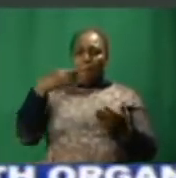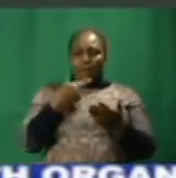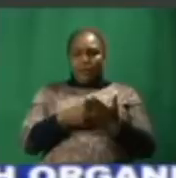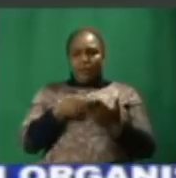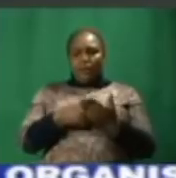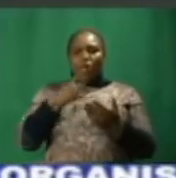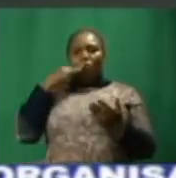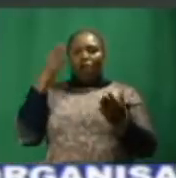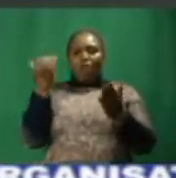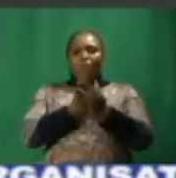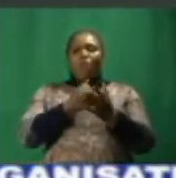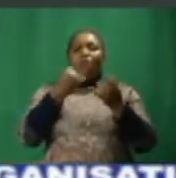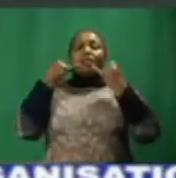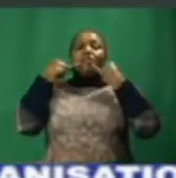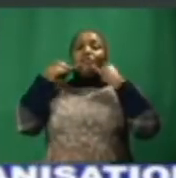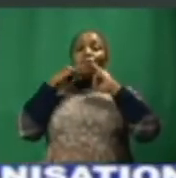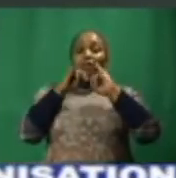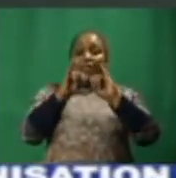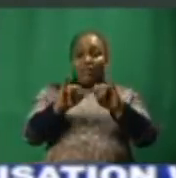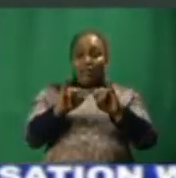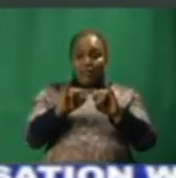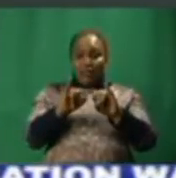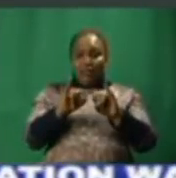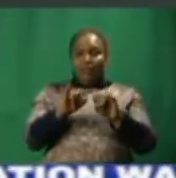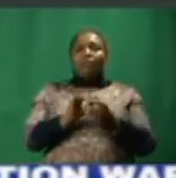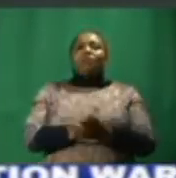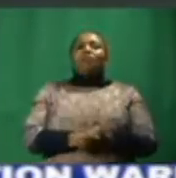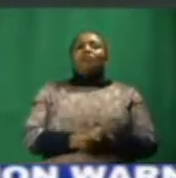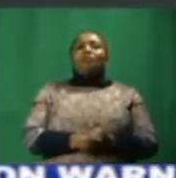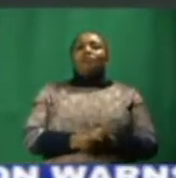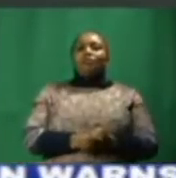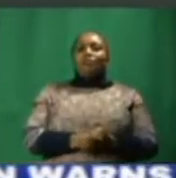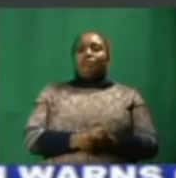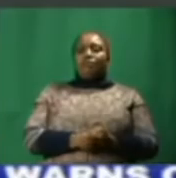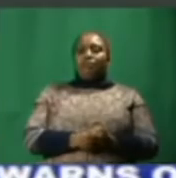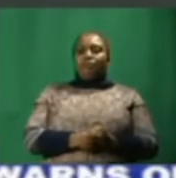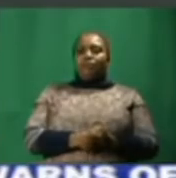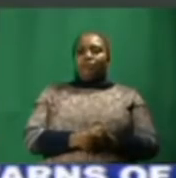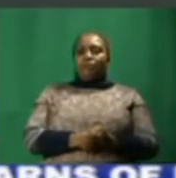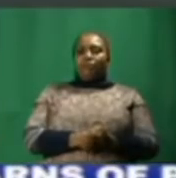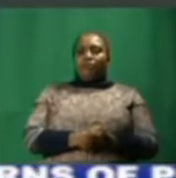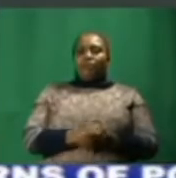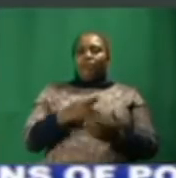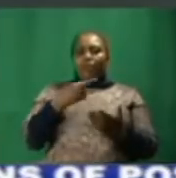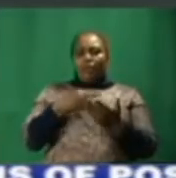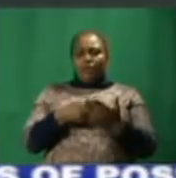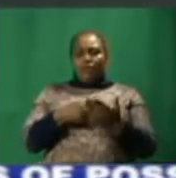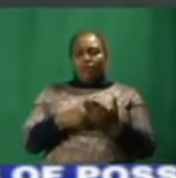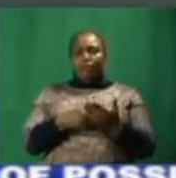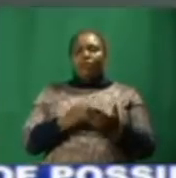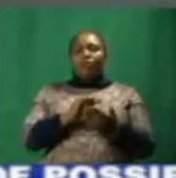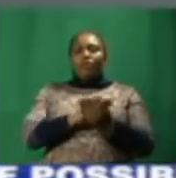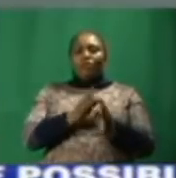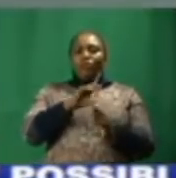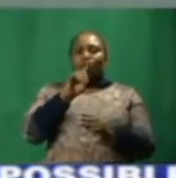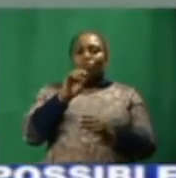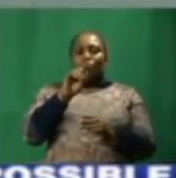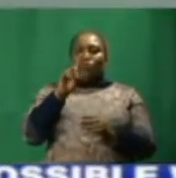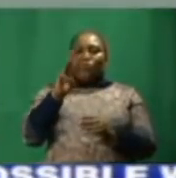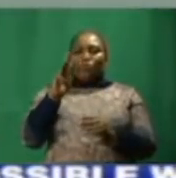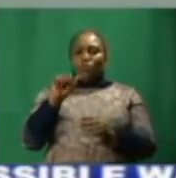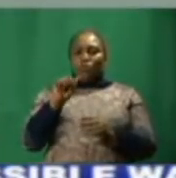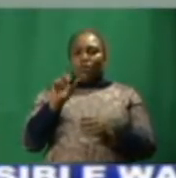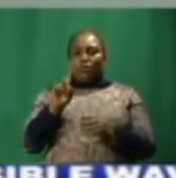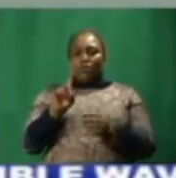le milayeto lehlose kutfola imininingwane yabantu ngalokungekho emthethweni. Umbiko uhlanganiswe ngizodwa adlamini nginanelisiwe